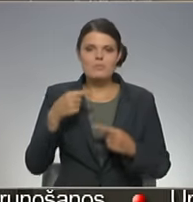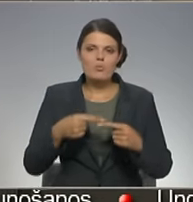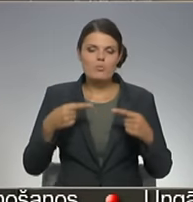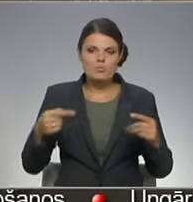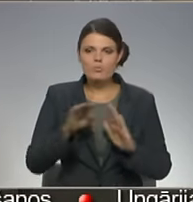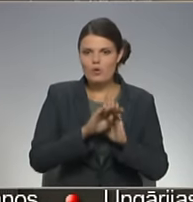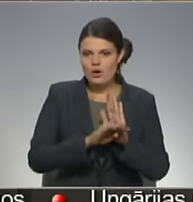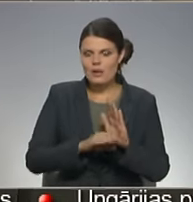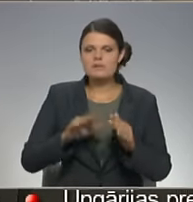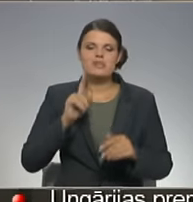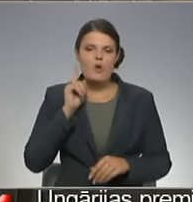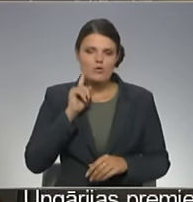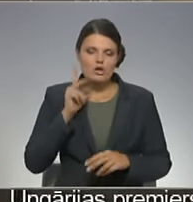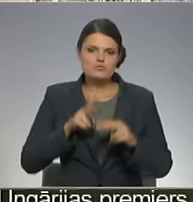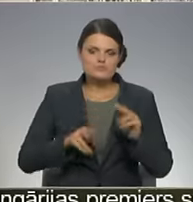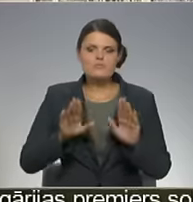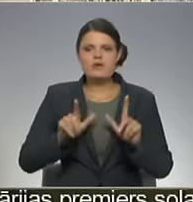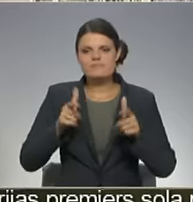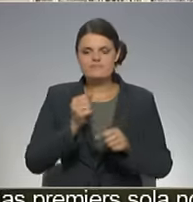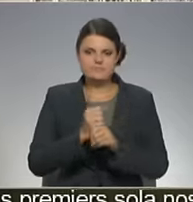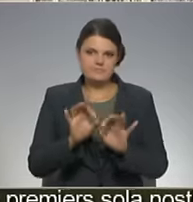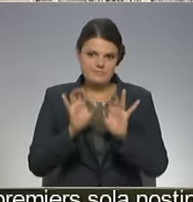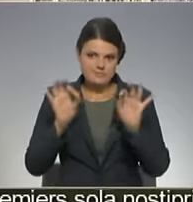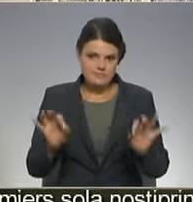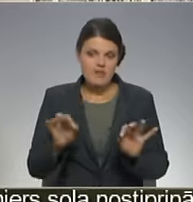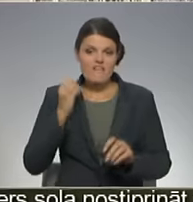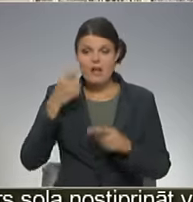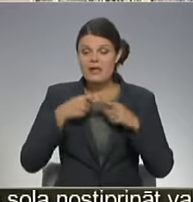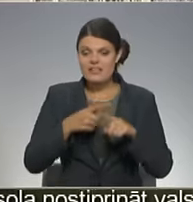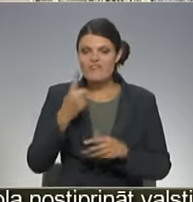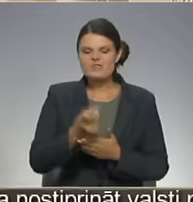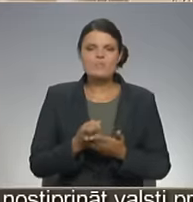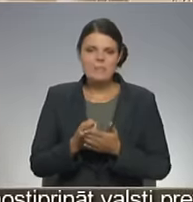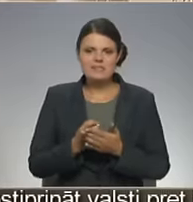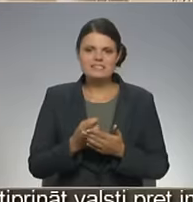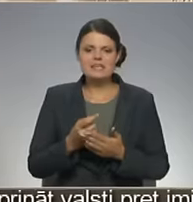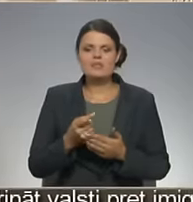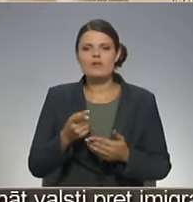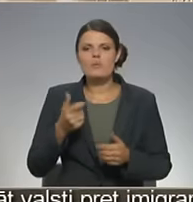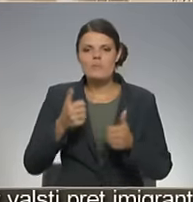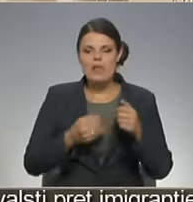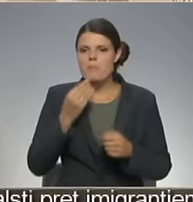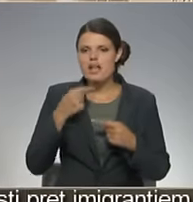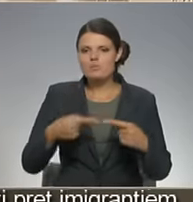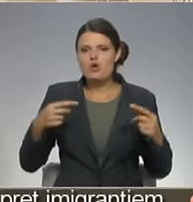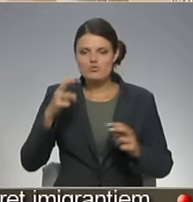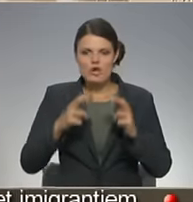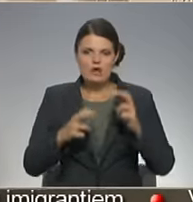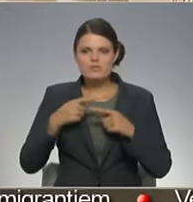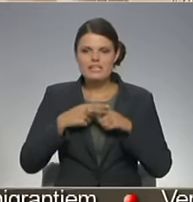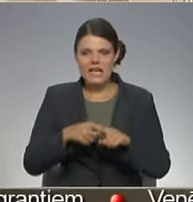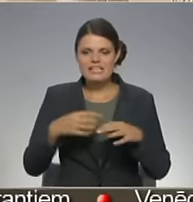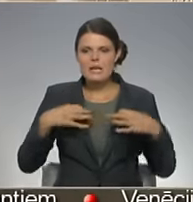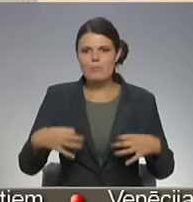jaunieši veiksmīgāk iekļautos darba tirgū. Valmieras tehnikumā kā viens no pieprasītākajām min piena un pārtikas produktu ražošanas